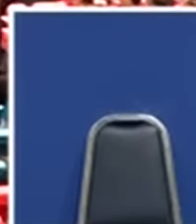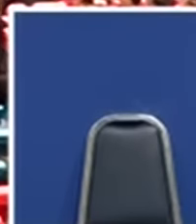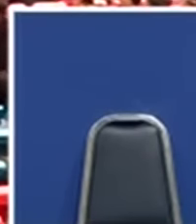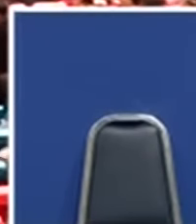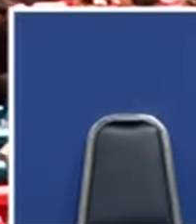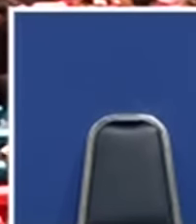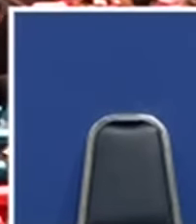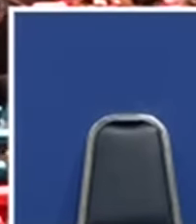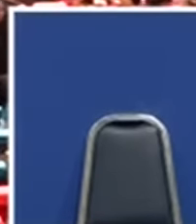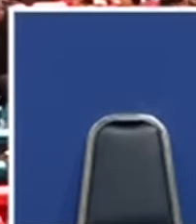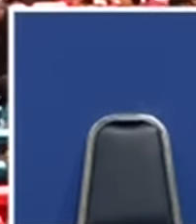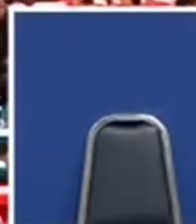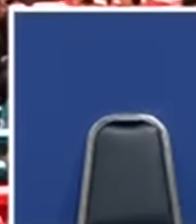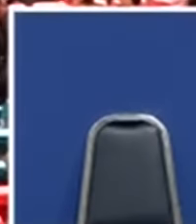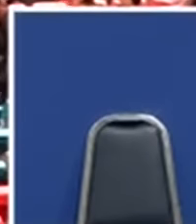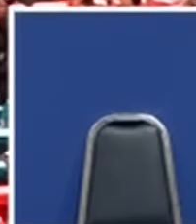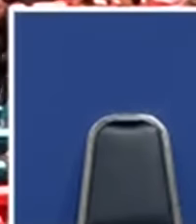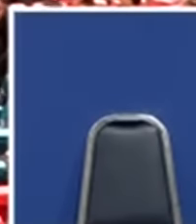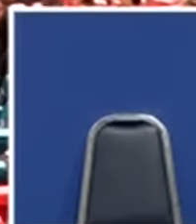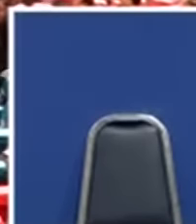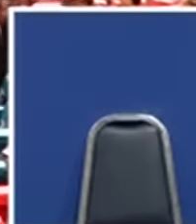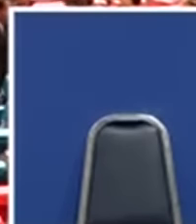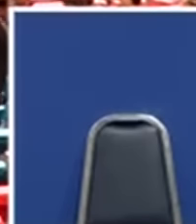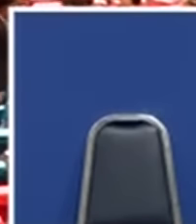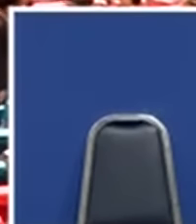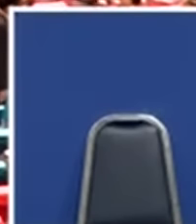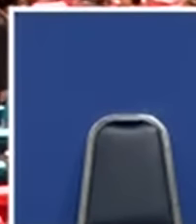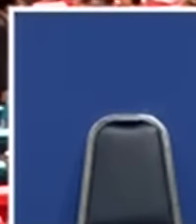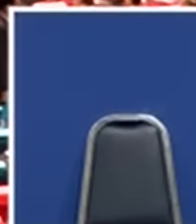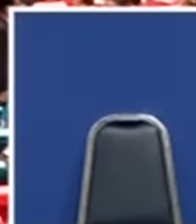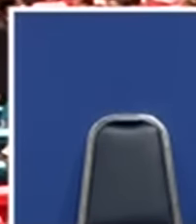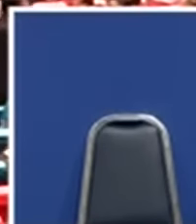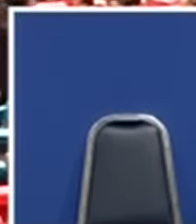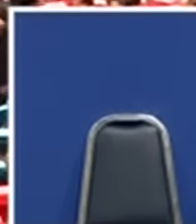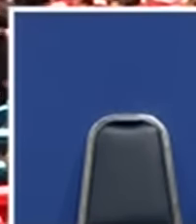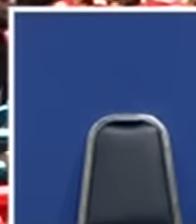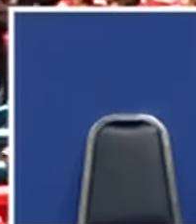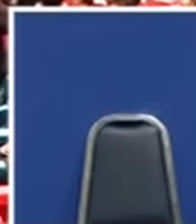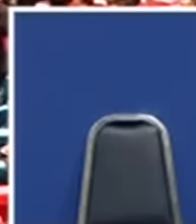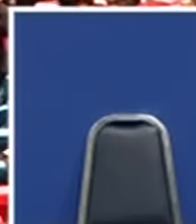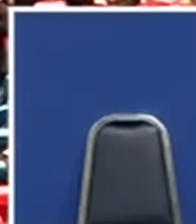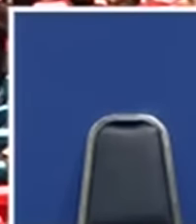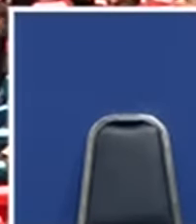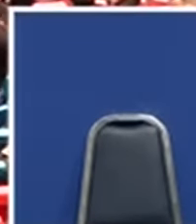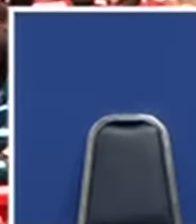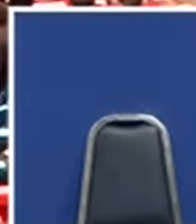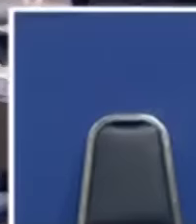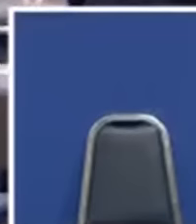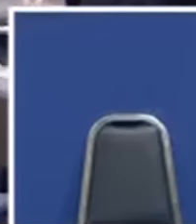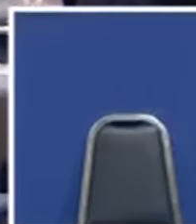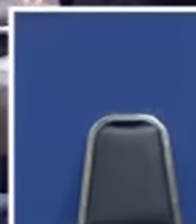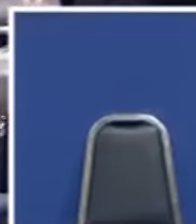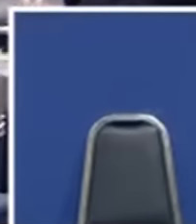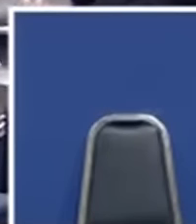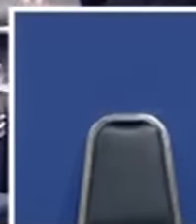แถลงนโยบายของรัฐบาลต่อรัฐสภาค่ะก็เริ่มต้นจากท่านนายกรัฐมนตรีพลเอก